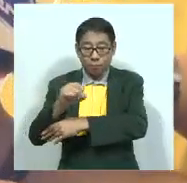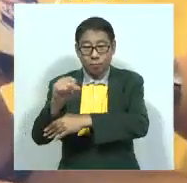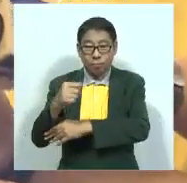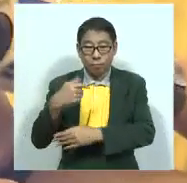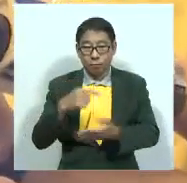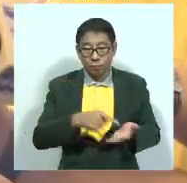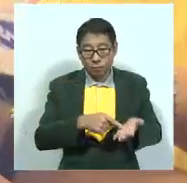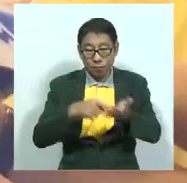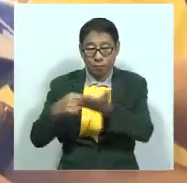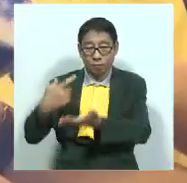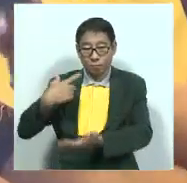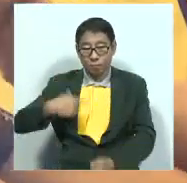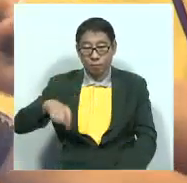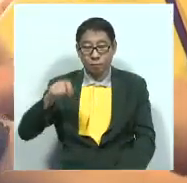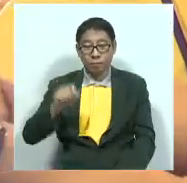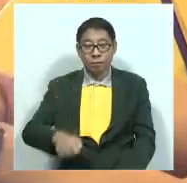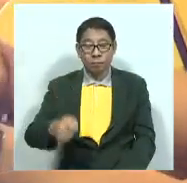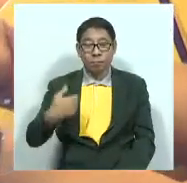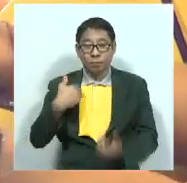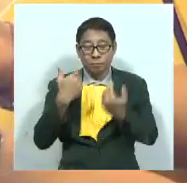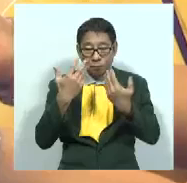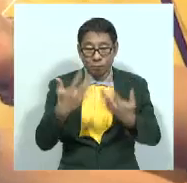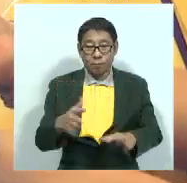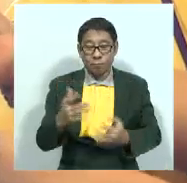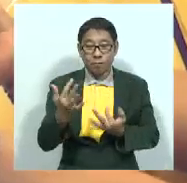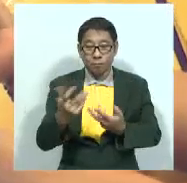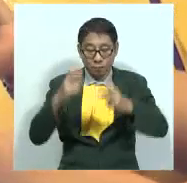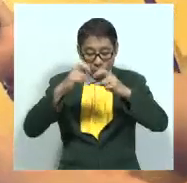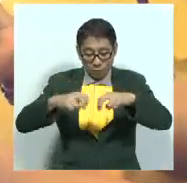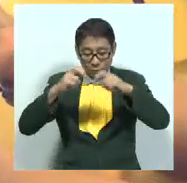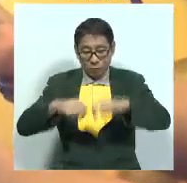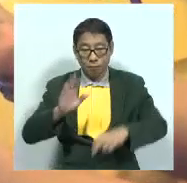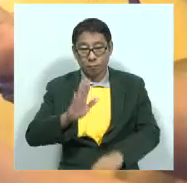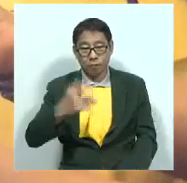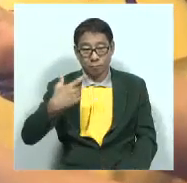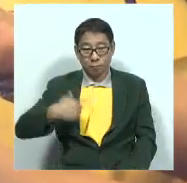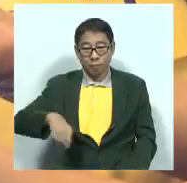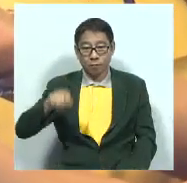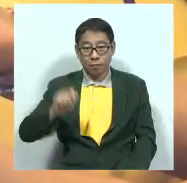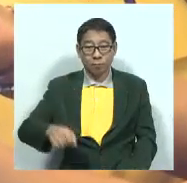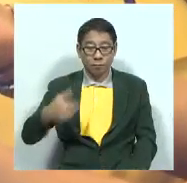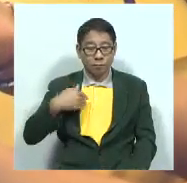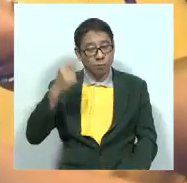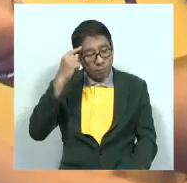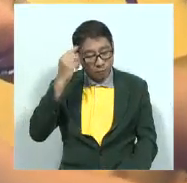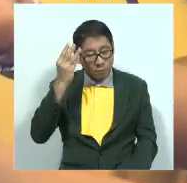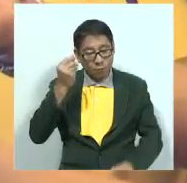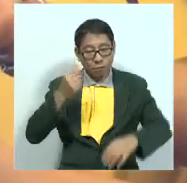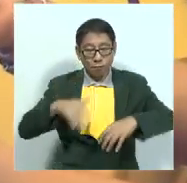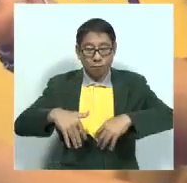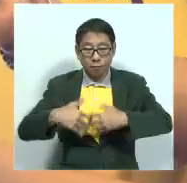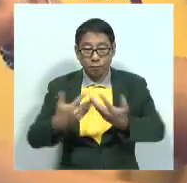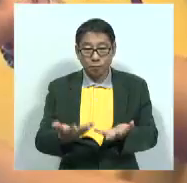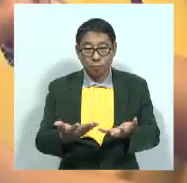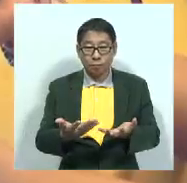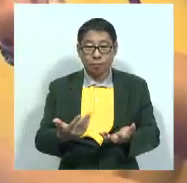จะต้องส่งเรื่องไปยังศาลรัฐธรรมนูญและจากนั้นจะต้องรอการวินิจฉัยของศาลรัฐธรรมนูญว่าจะมีความคิดเห็นอย่างไร